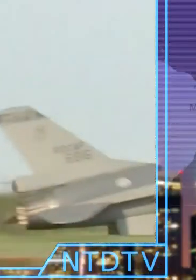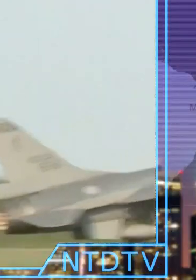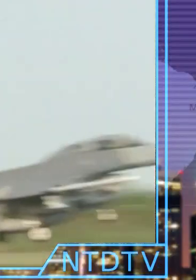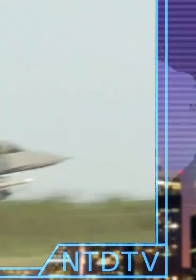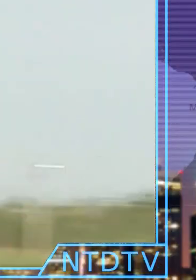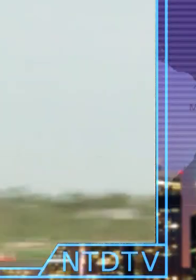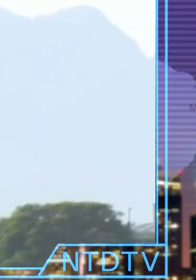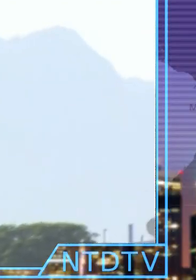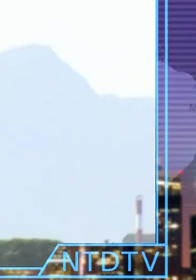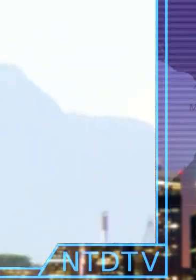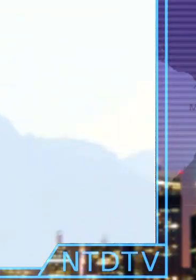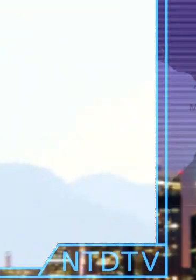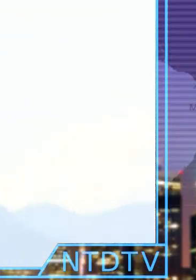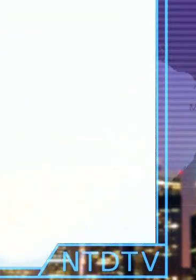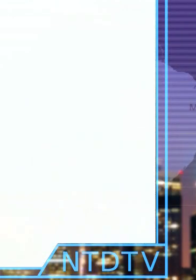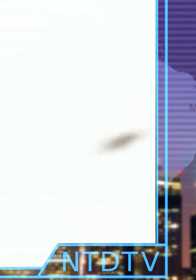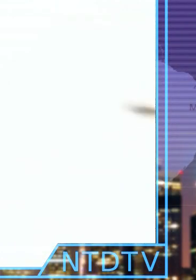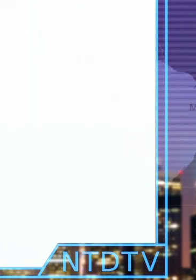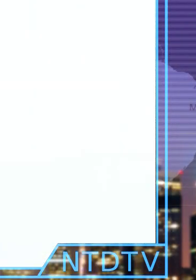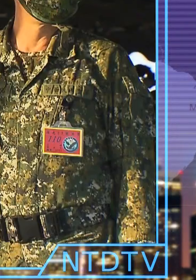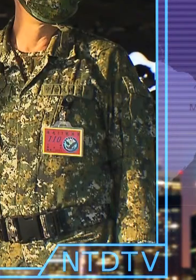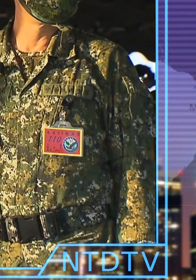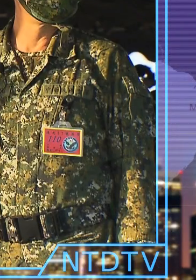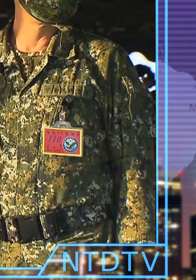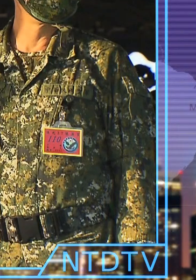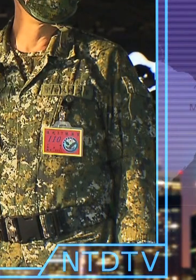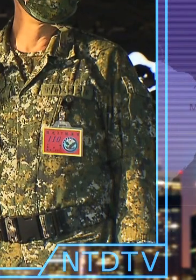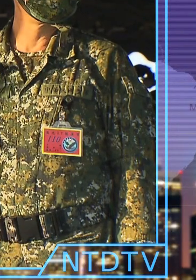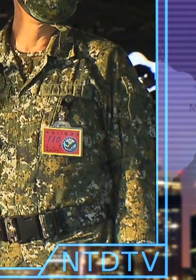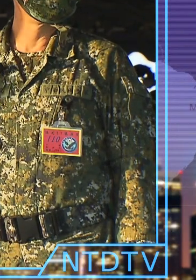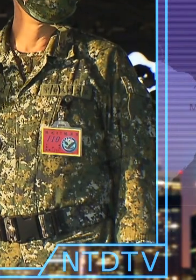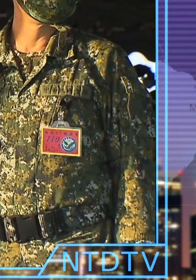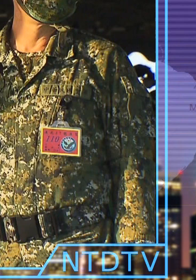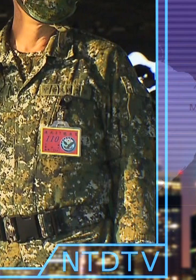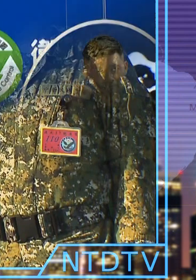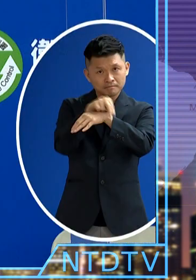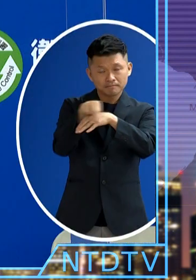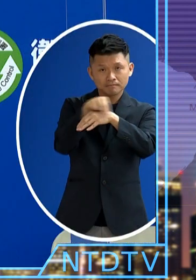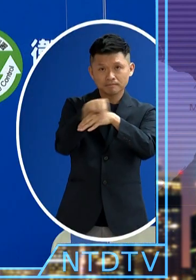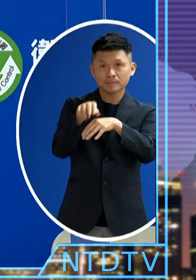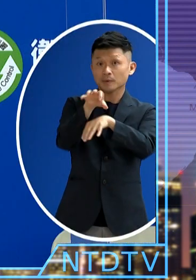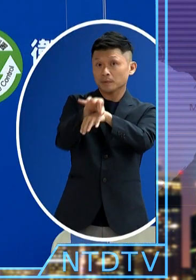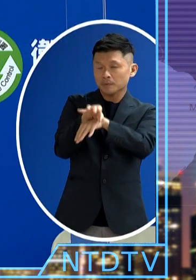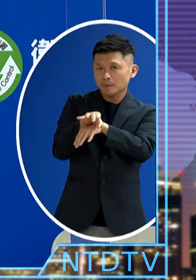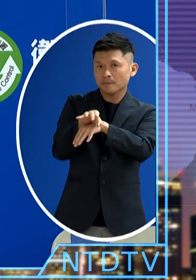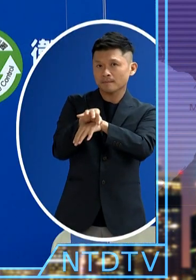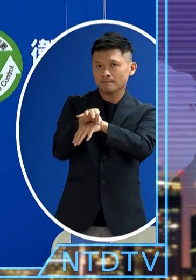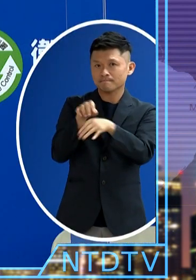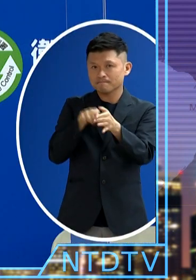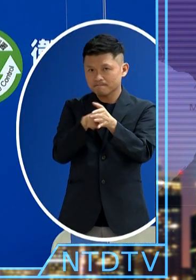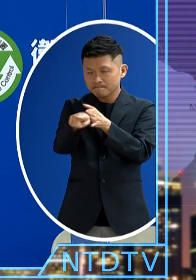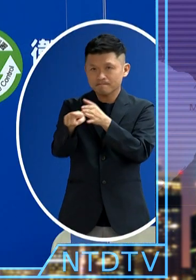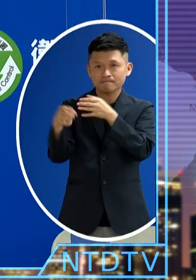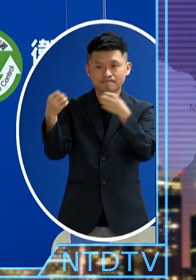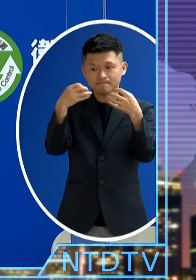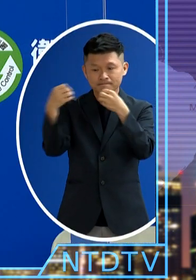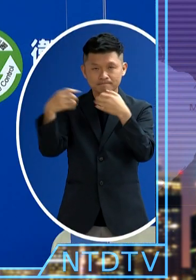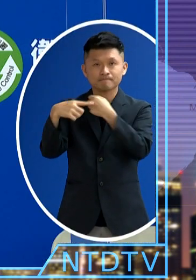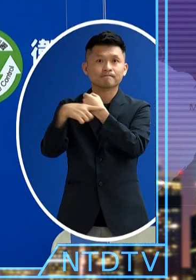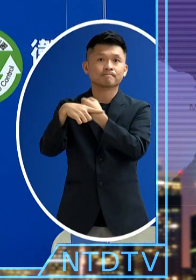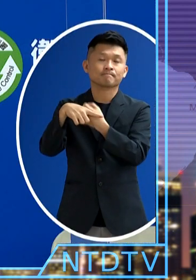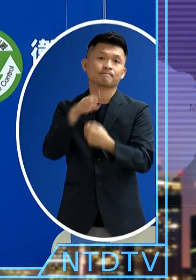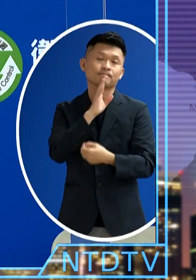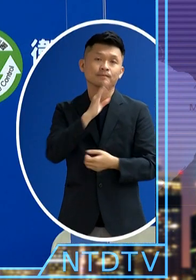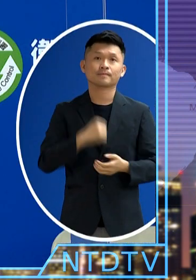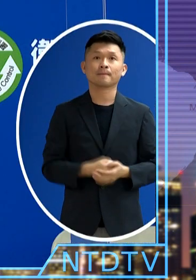光演习，屏东加东战备跑道起降操演，总统蔡英文亲临视导。台湾新增一例本土感染，是桃园机场